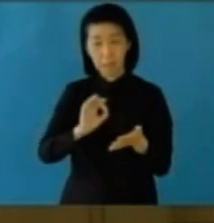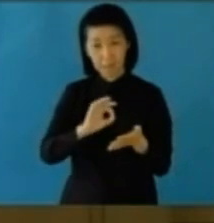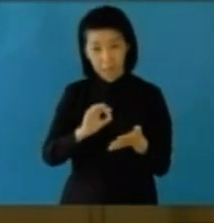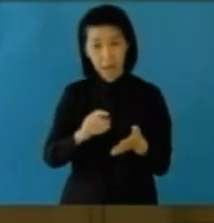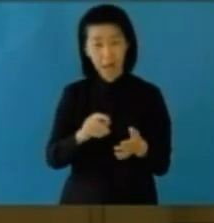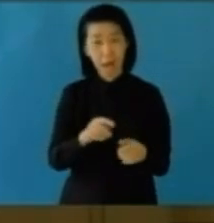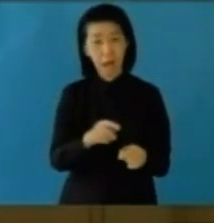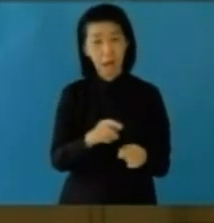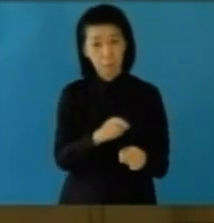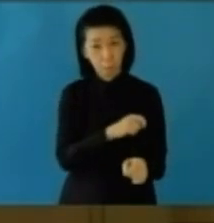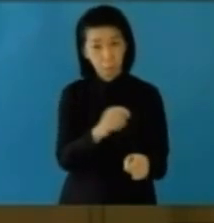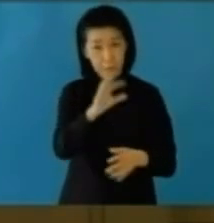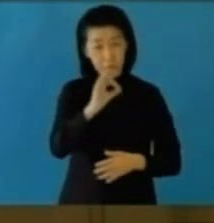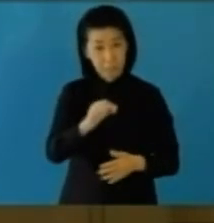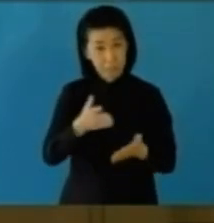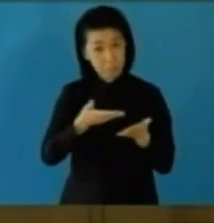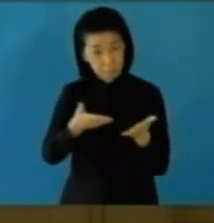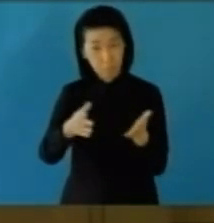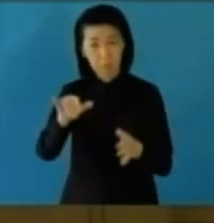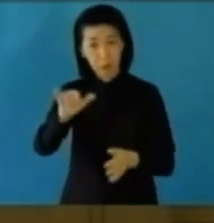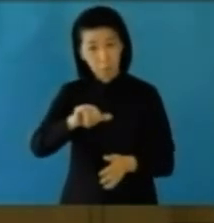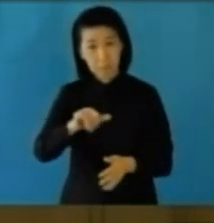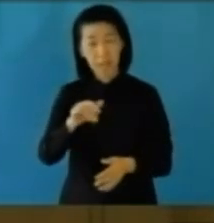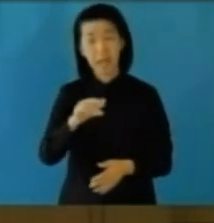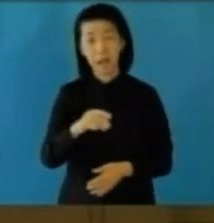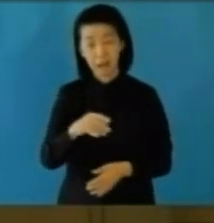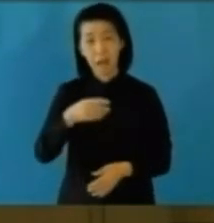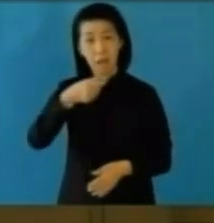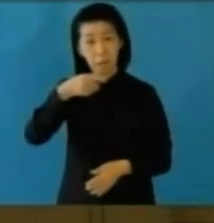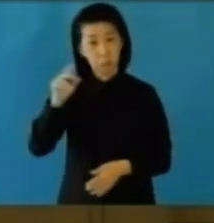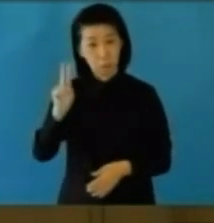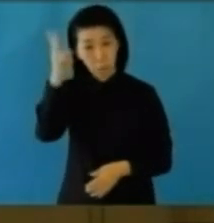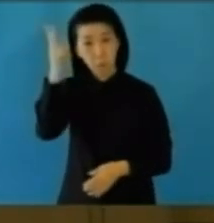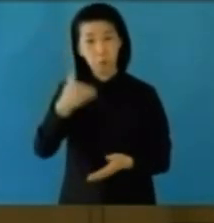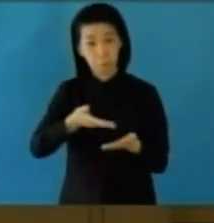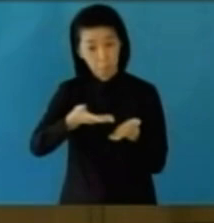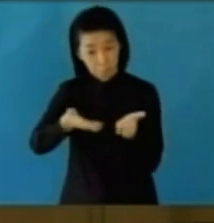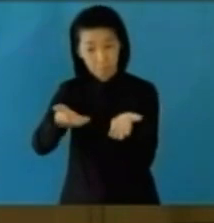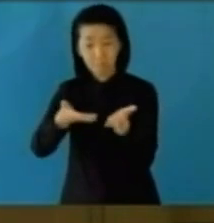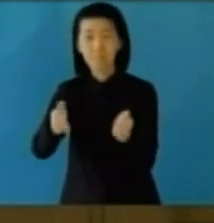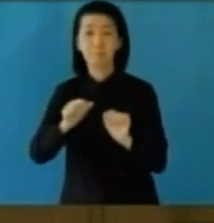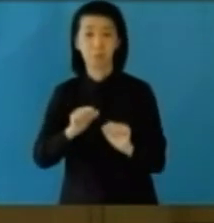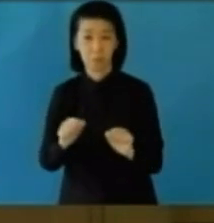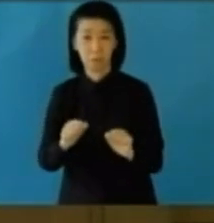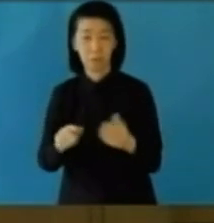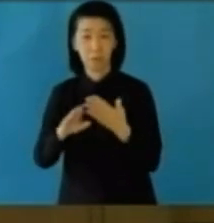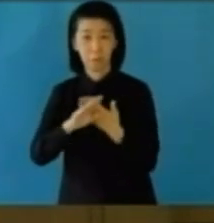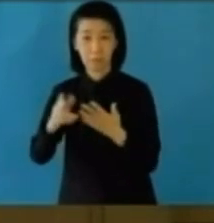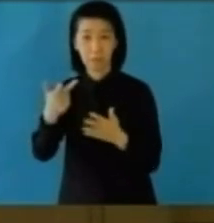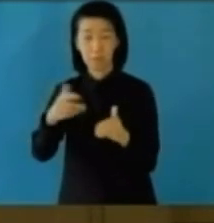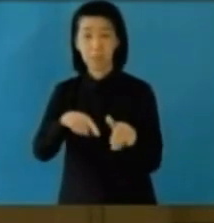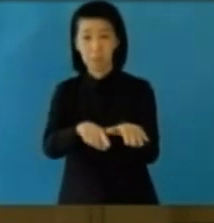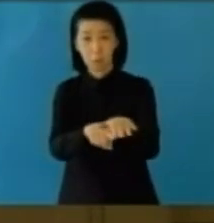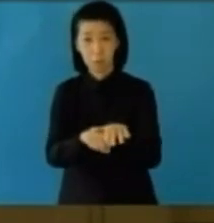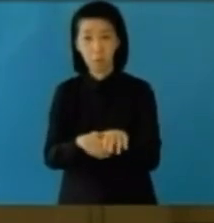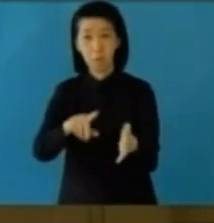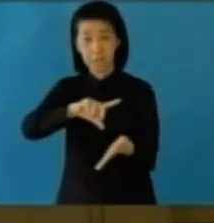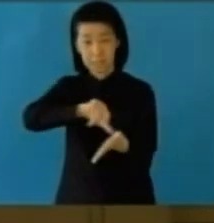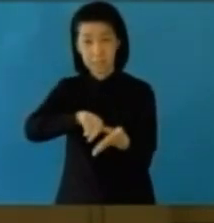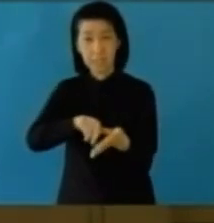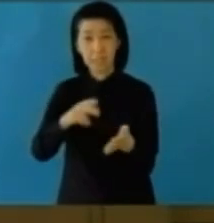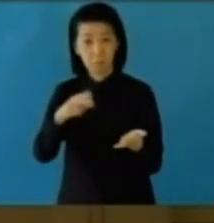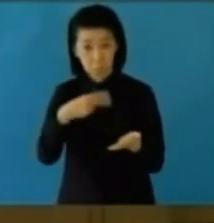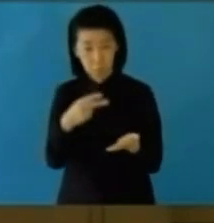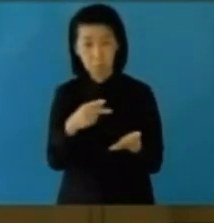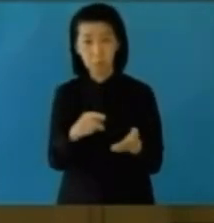や本格焼酎の振る舞いなどを行うイベントも計画されております。また、その他の市町村においても、地域の食や特産